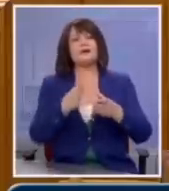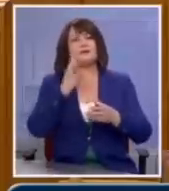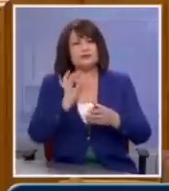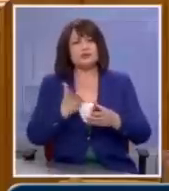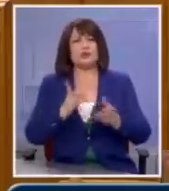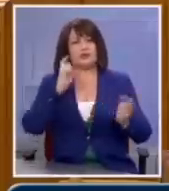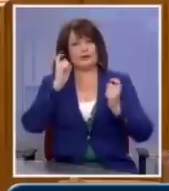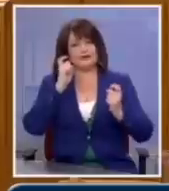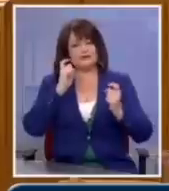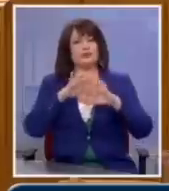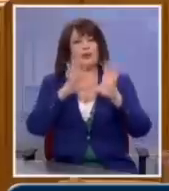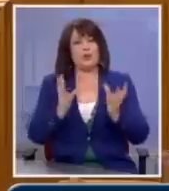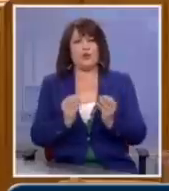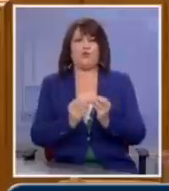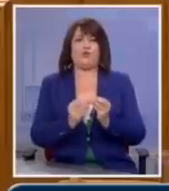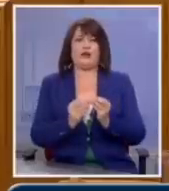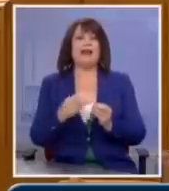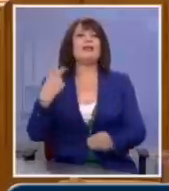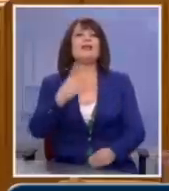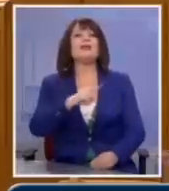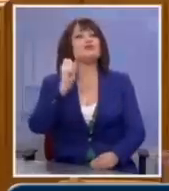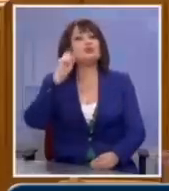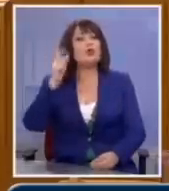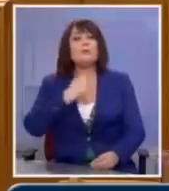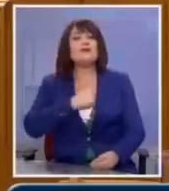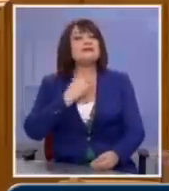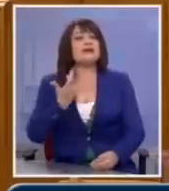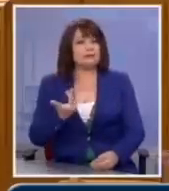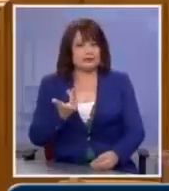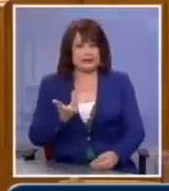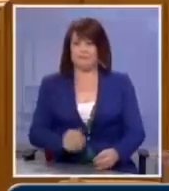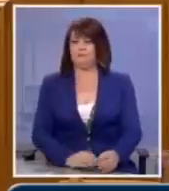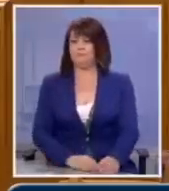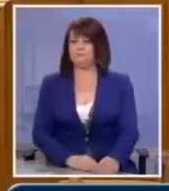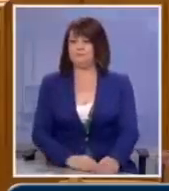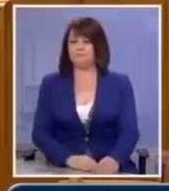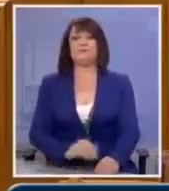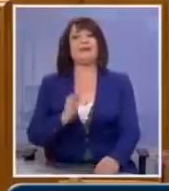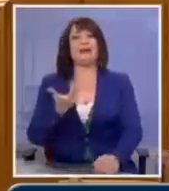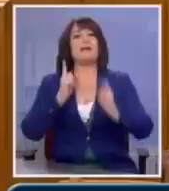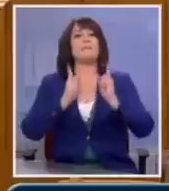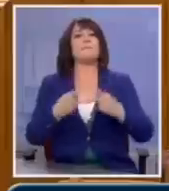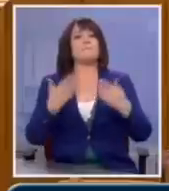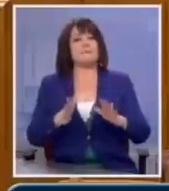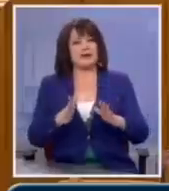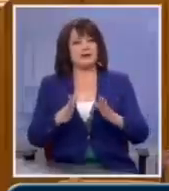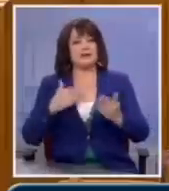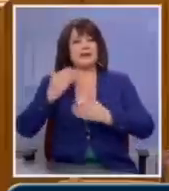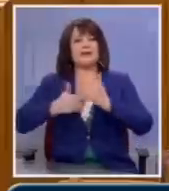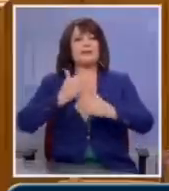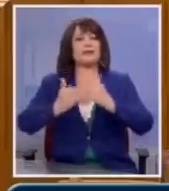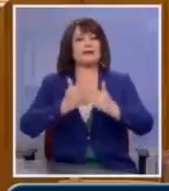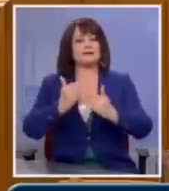να λάβουμε υπόψη και τη δική τους γνώμη. Δηλαδή, αποφασίσαμε να προβούμε σε μία